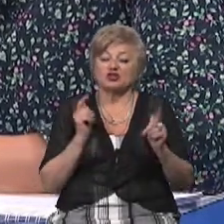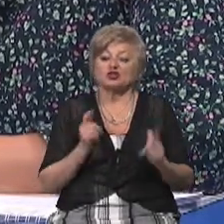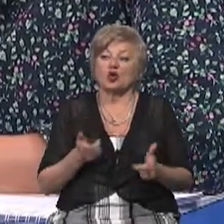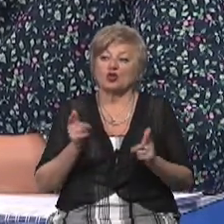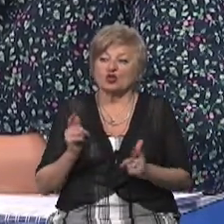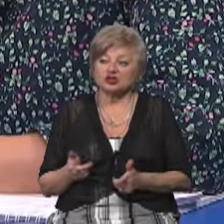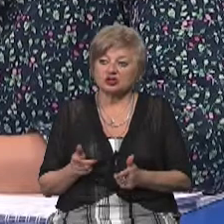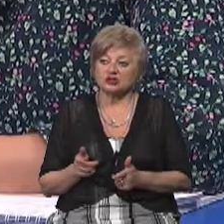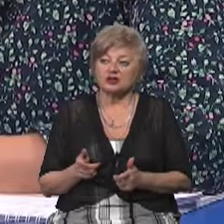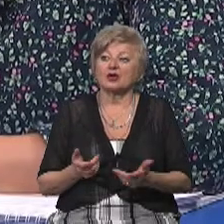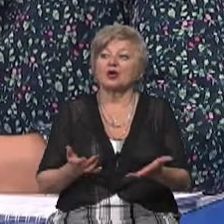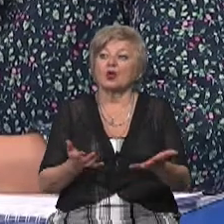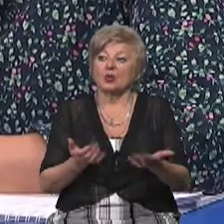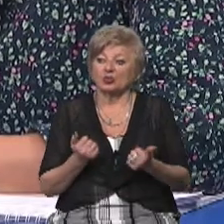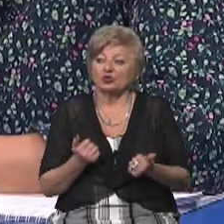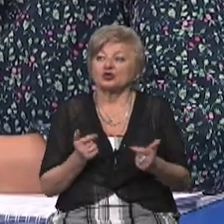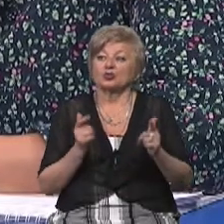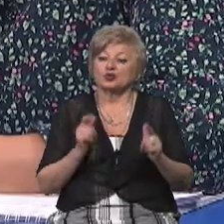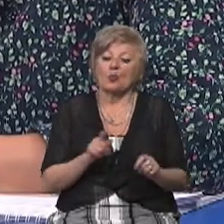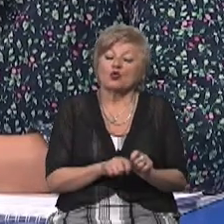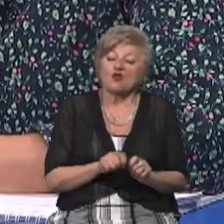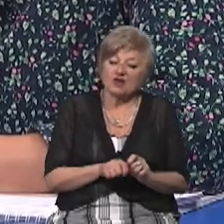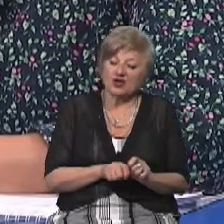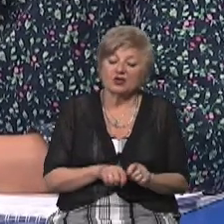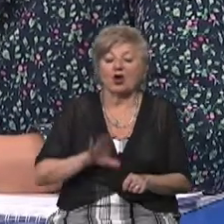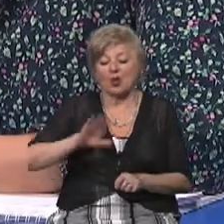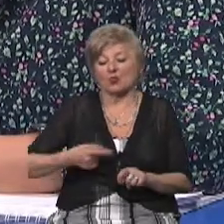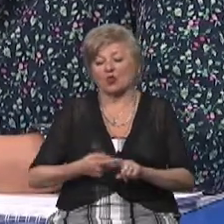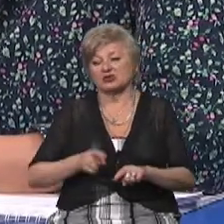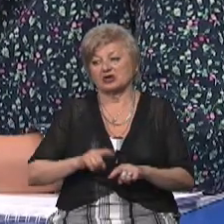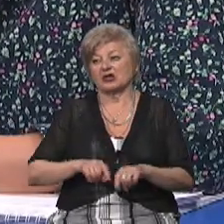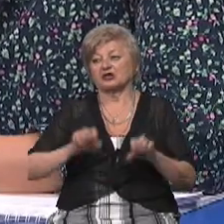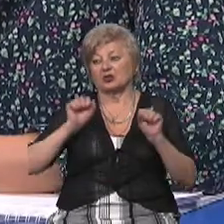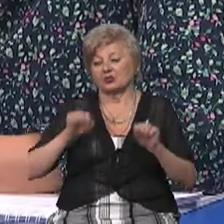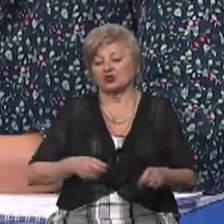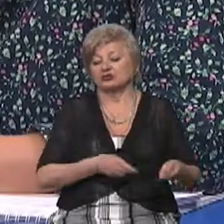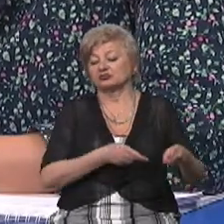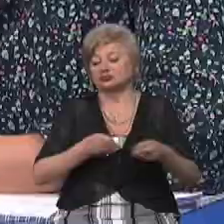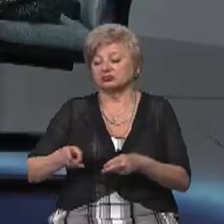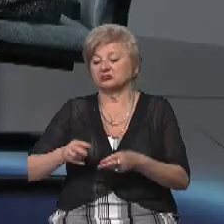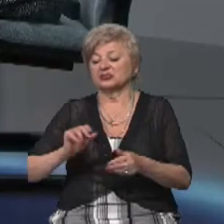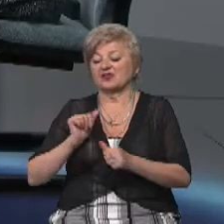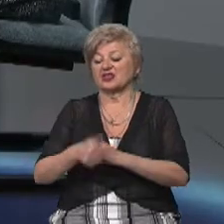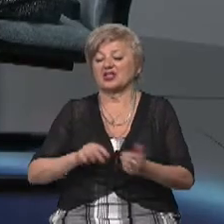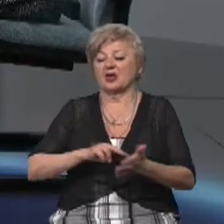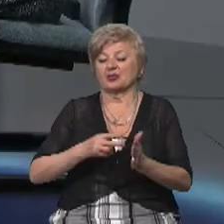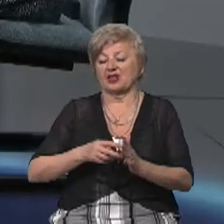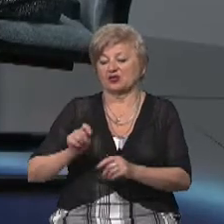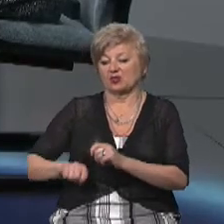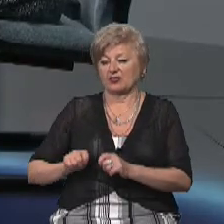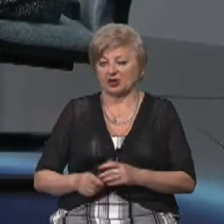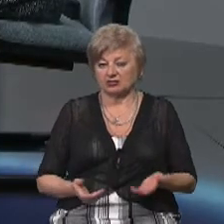перевірку. Отримаємо погодження на перевірку, і тільки після цього ми можемо вийти на позаплановий захід. Я вам скажу,